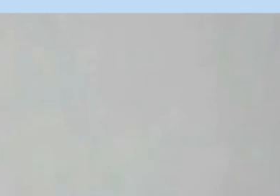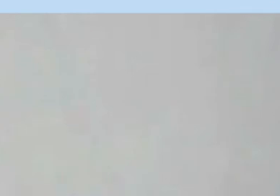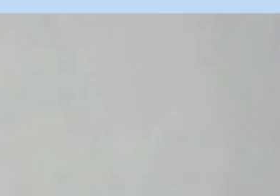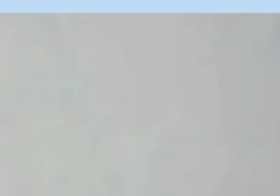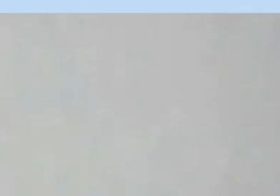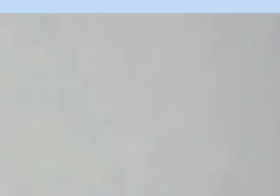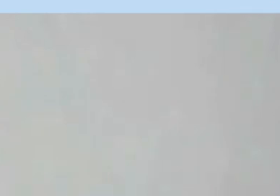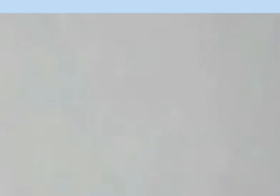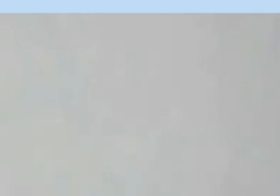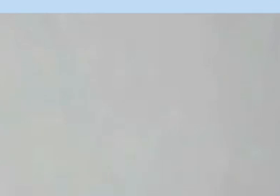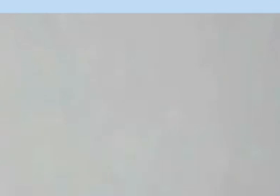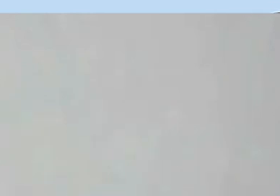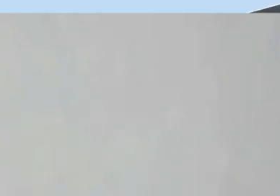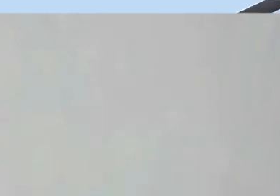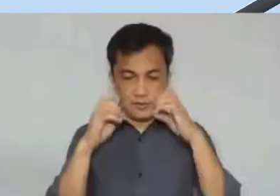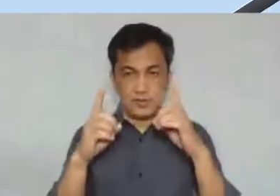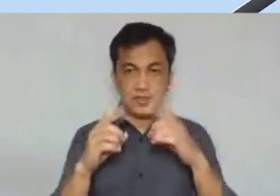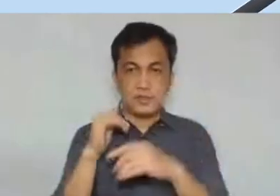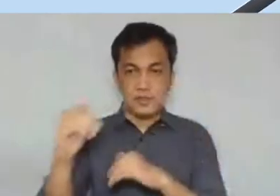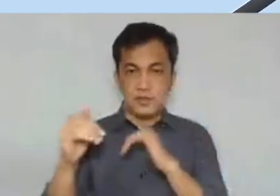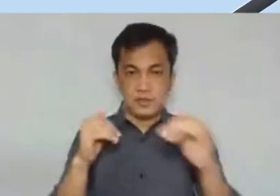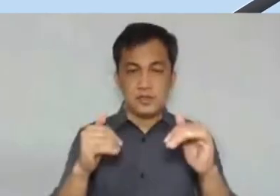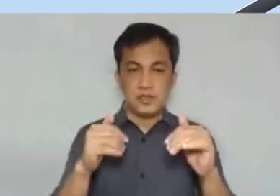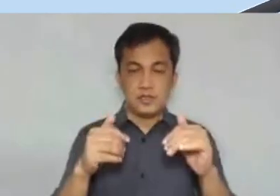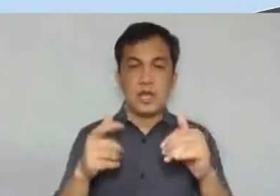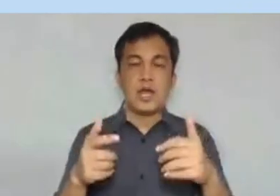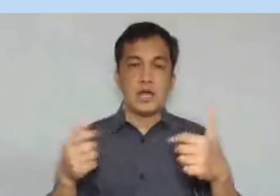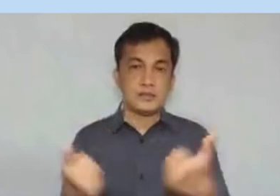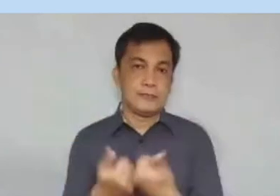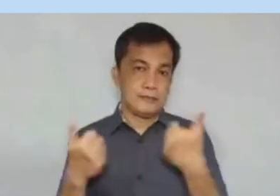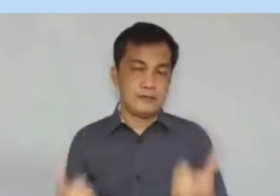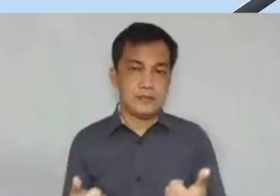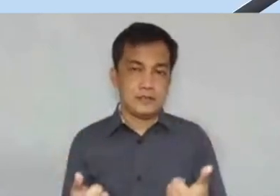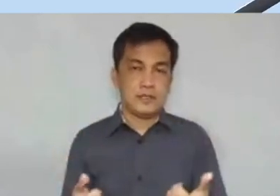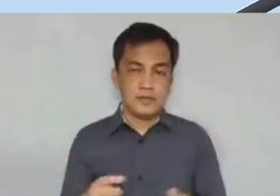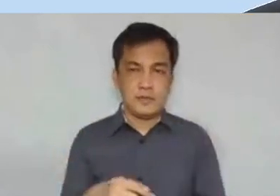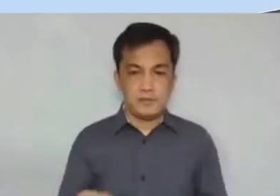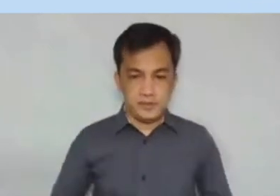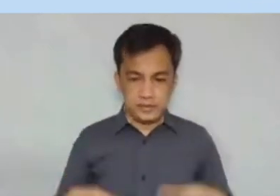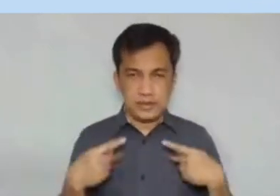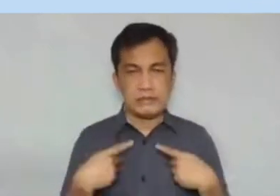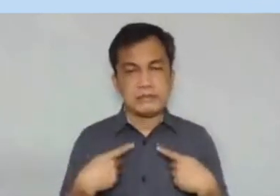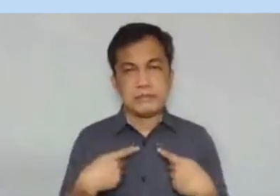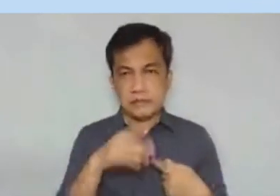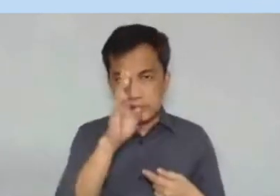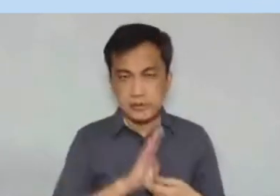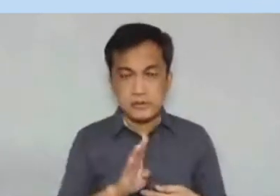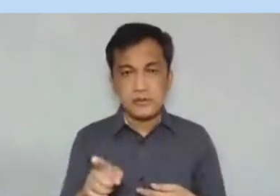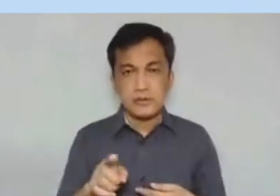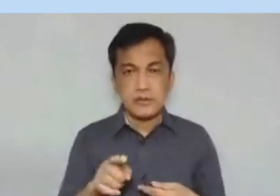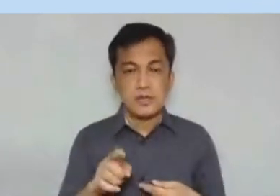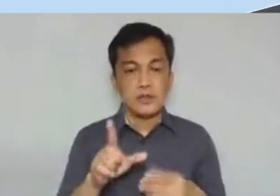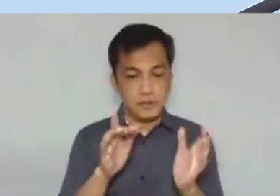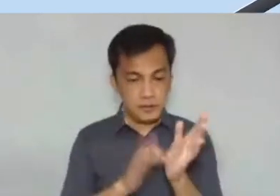Pangkalusugan tungkol sa pag-iwa sa mga insidente ng kapahamakan at pinsalang pisikal. Ang link patungo sa web portal